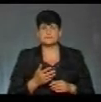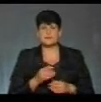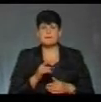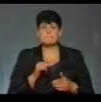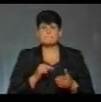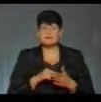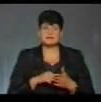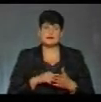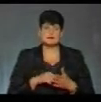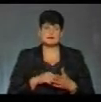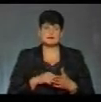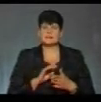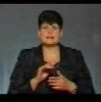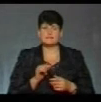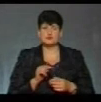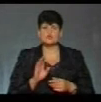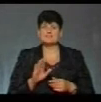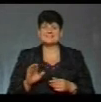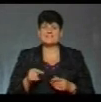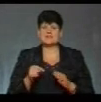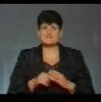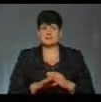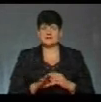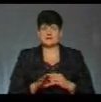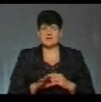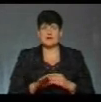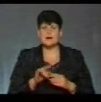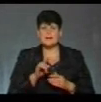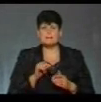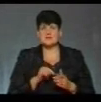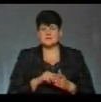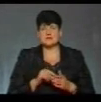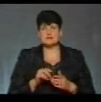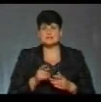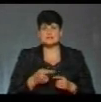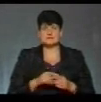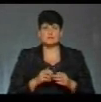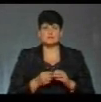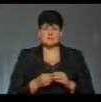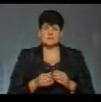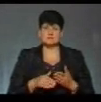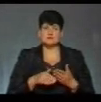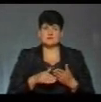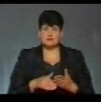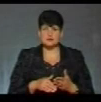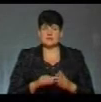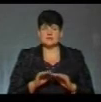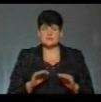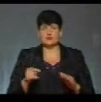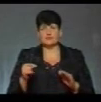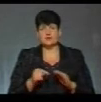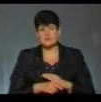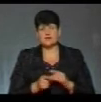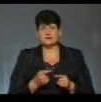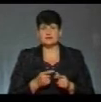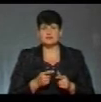питання не то, щоб дитина не втекла, а питання усунути той подразник, який сприяє і спонукає дитину втікати чи